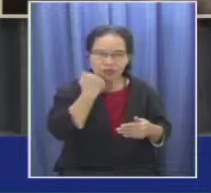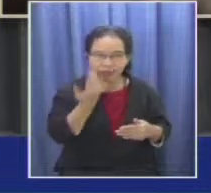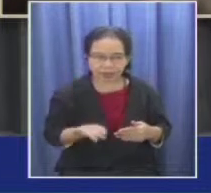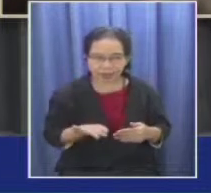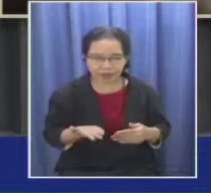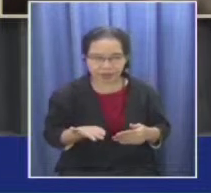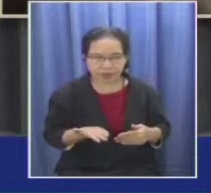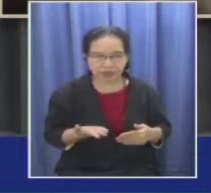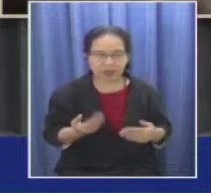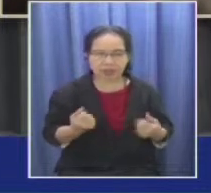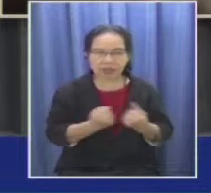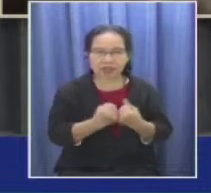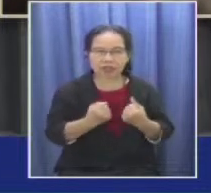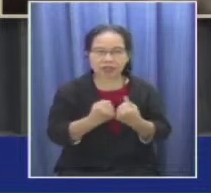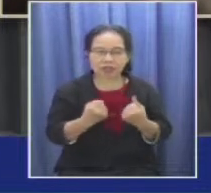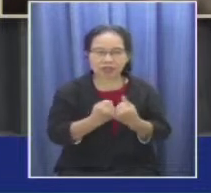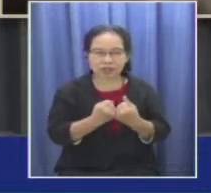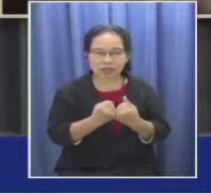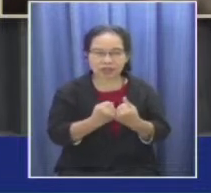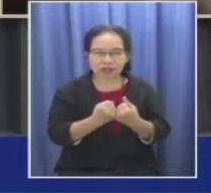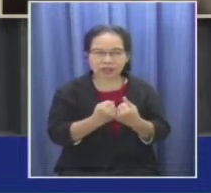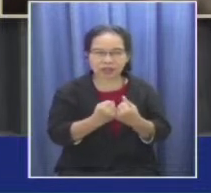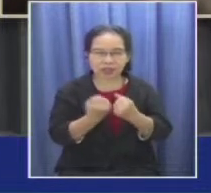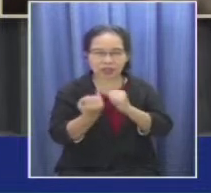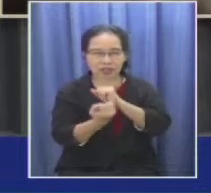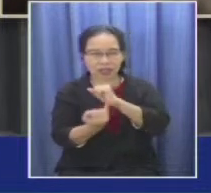wo Nyankopɔn bɛbɔ ho ban wo ehu ahodoɔ mu